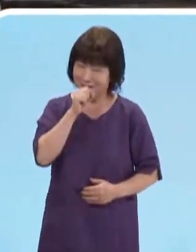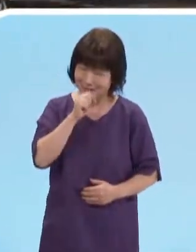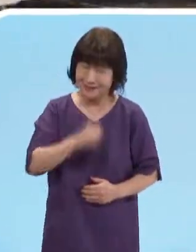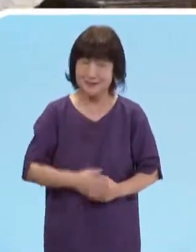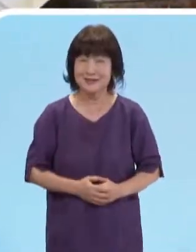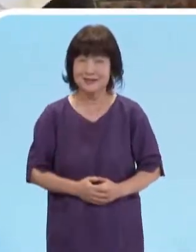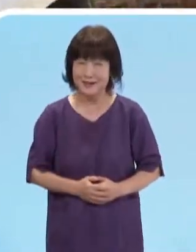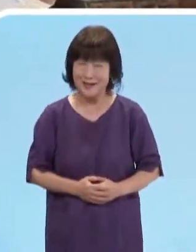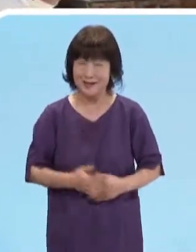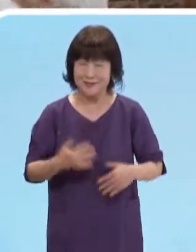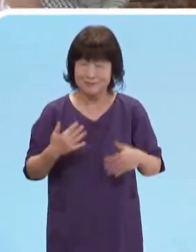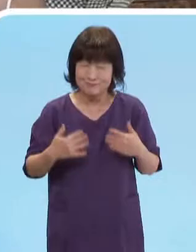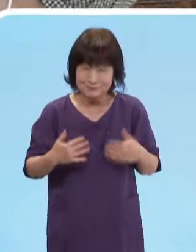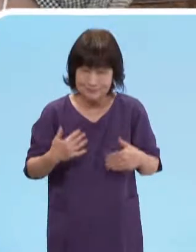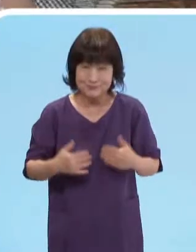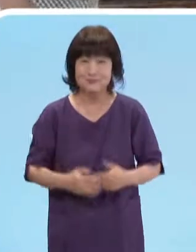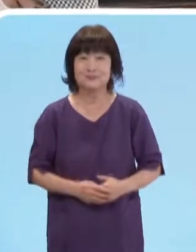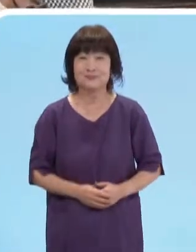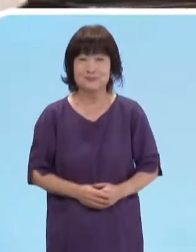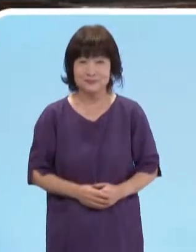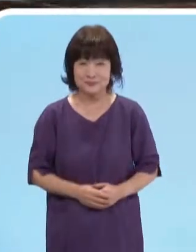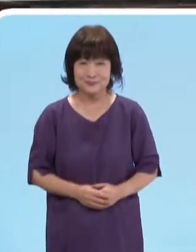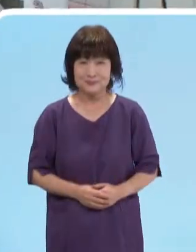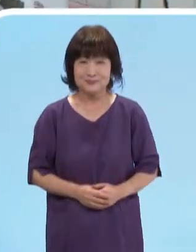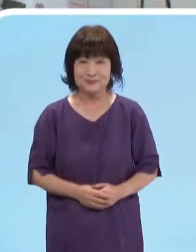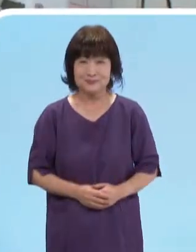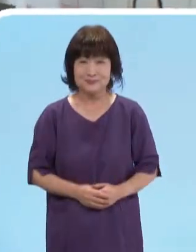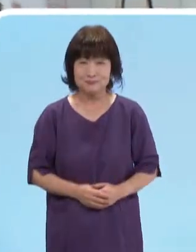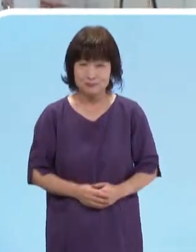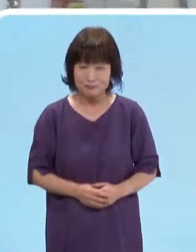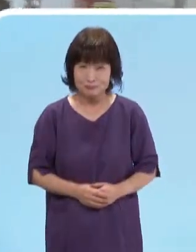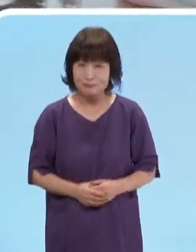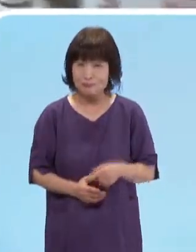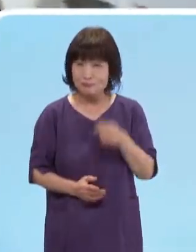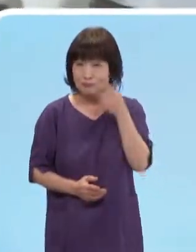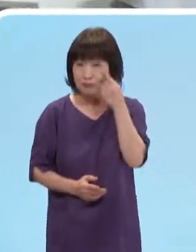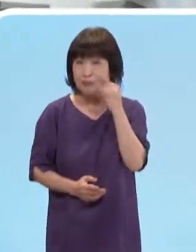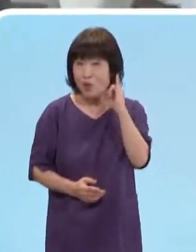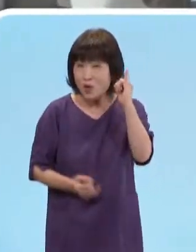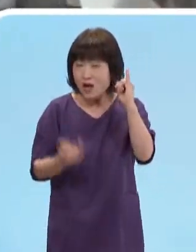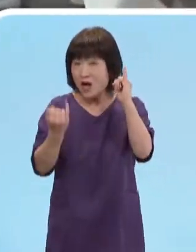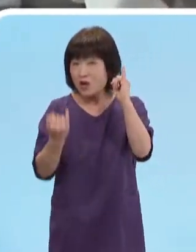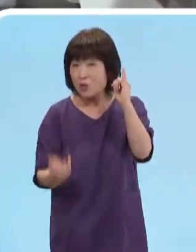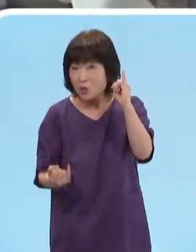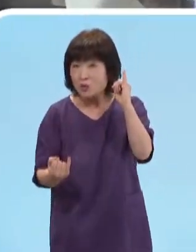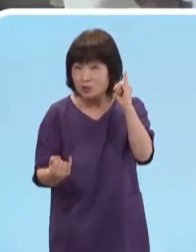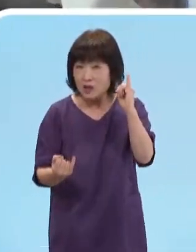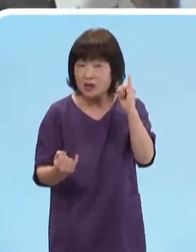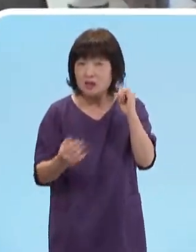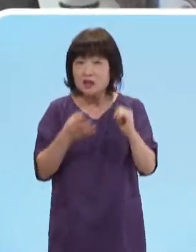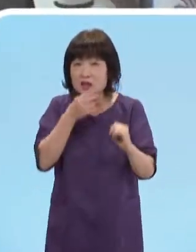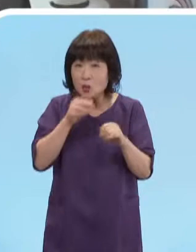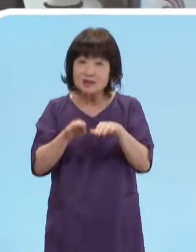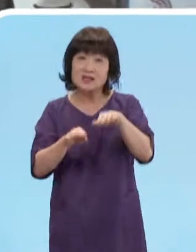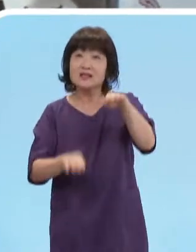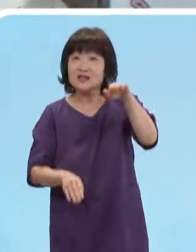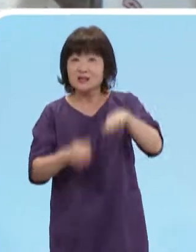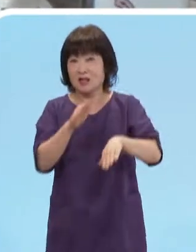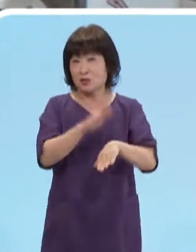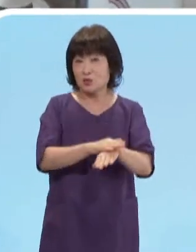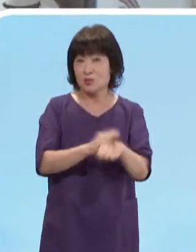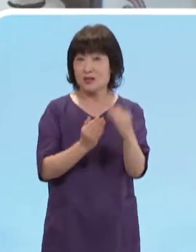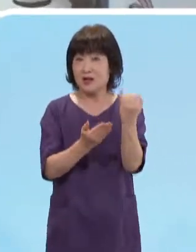いですね、そうなの？ はい、嬉しい。 親子ほど年が離れているとおっしゃるベテランさんは、